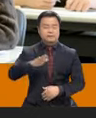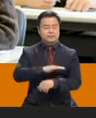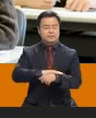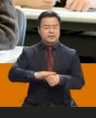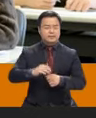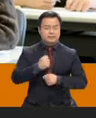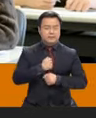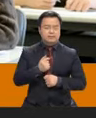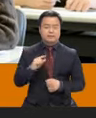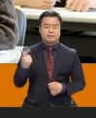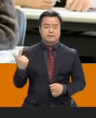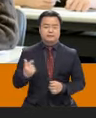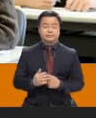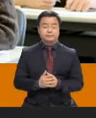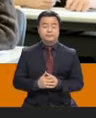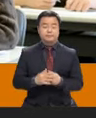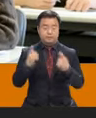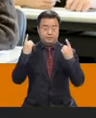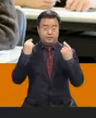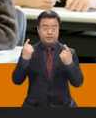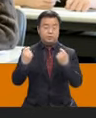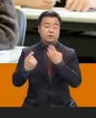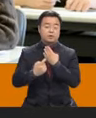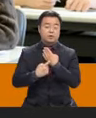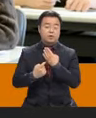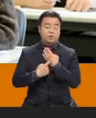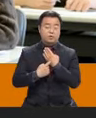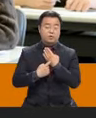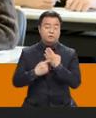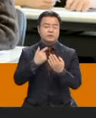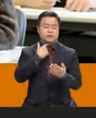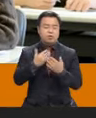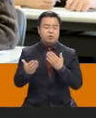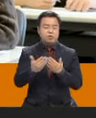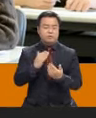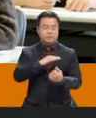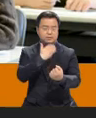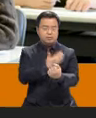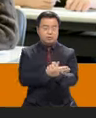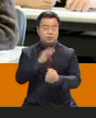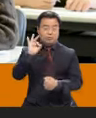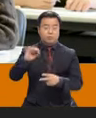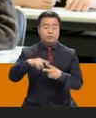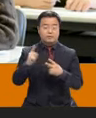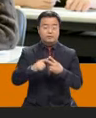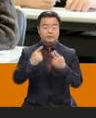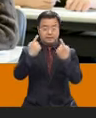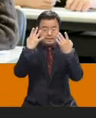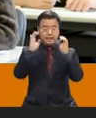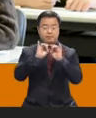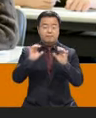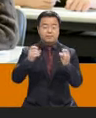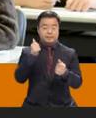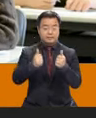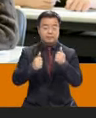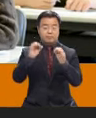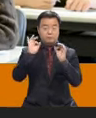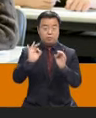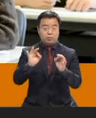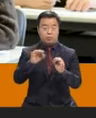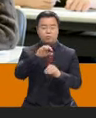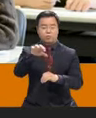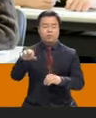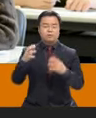있는 모양새입니다. 여전히 외부 스펙을 보거나 또 대학별 고사를 치르는 대학들이 많아서 사교육을 조장한다는 비판이 일고